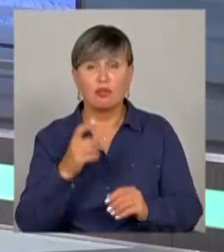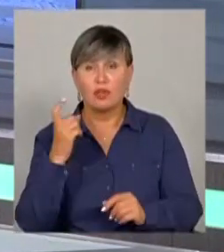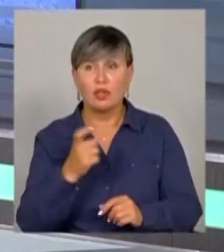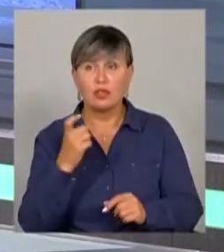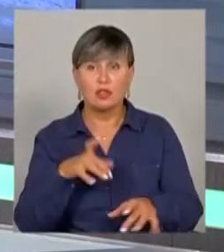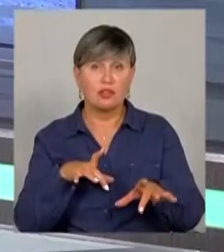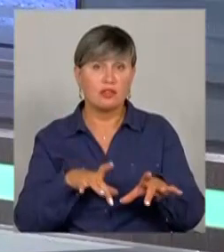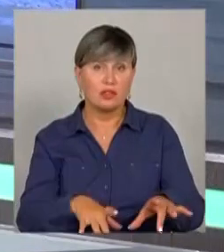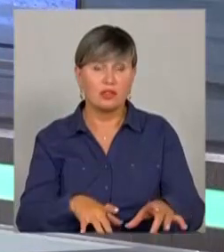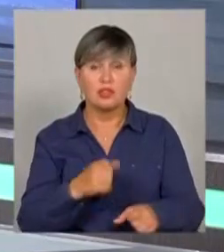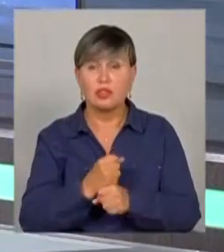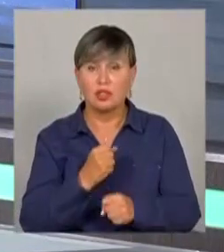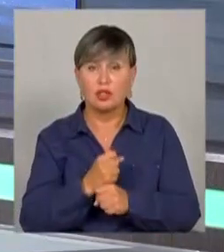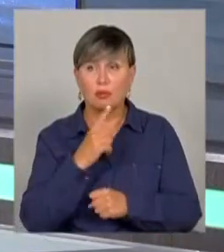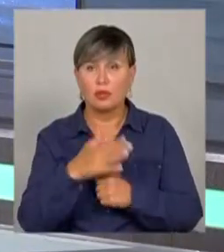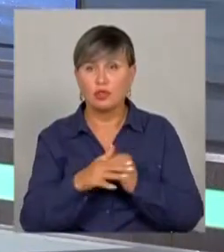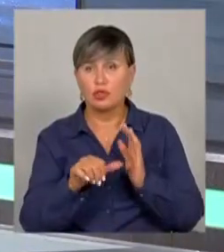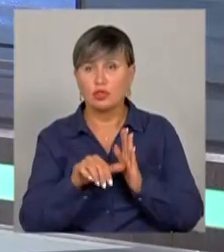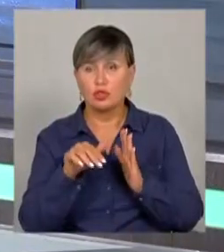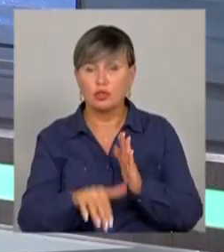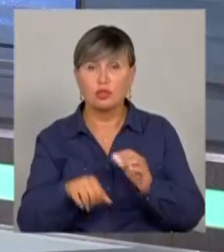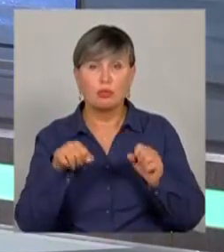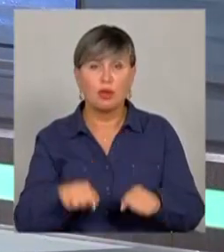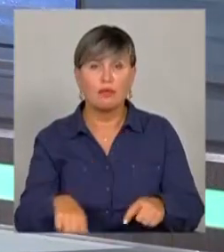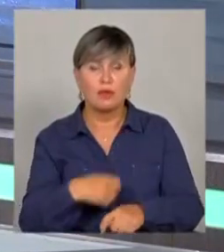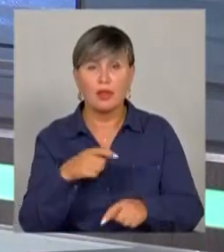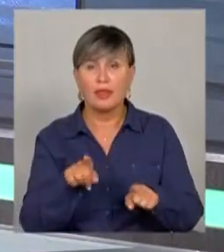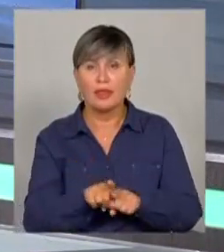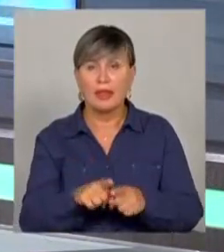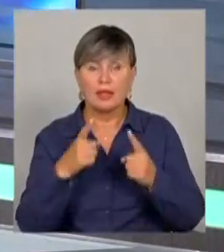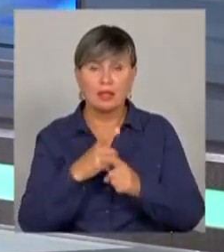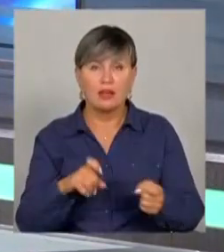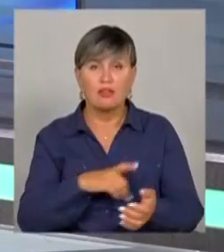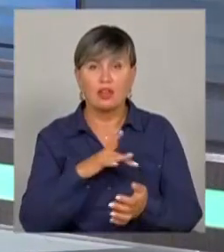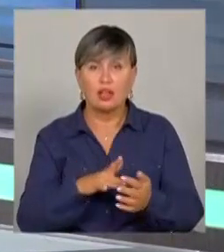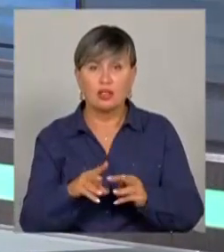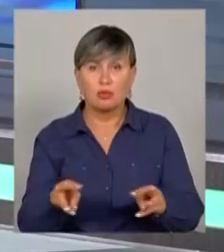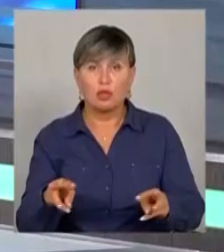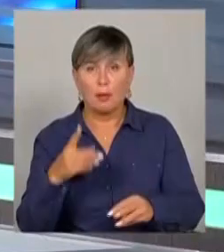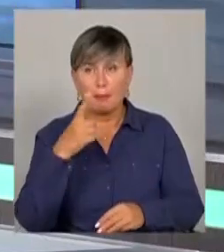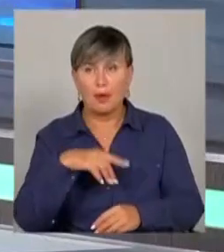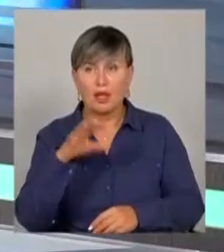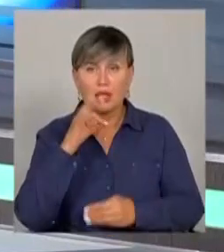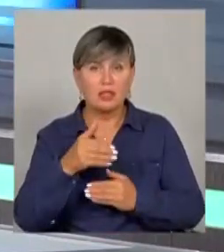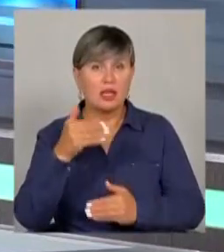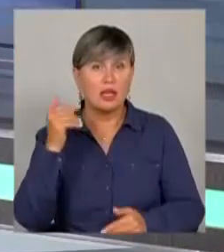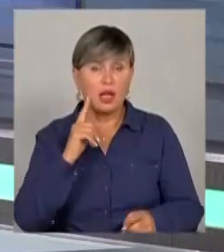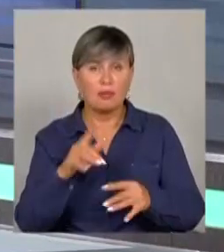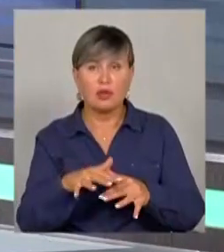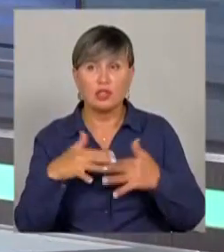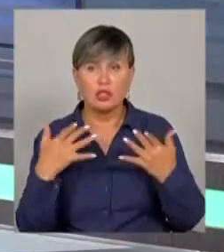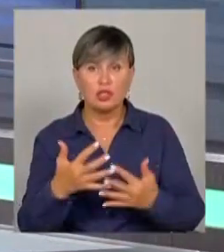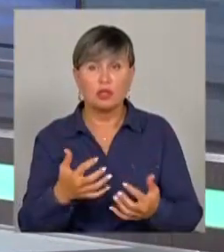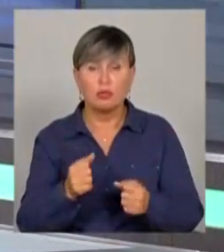двухколесного транспорта совершили почти 6 тысяч правонарушений. Такие статданные привели в городском департаменте полиции. Ранее мажилисмены